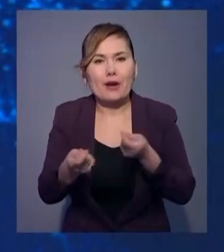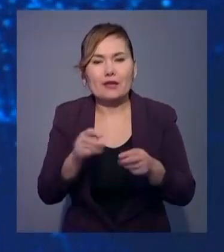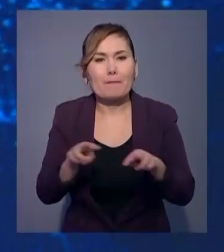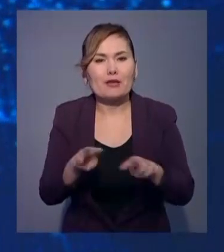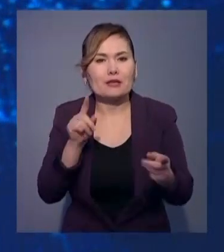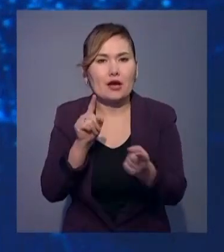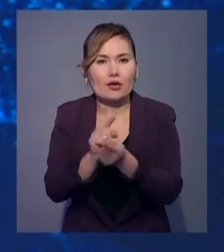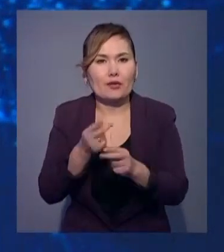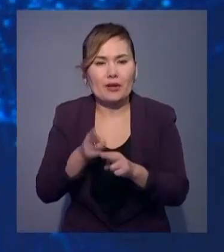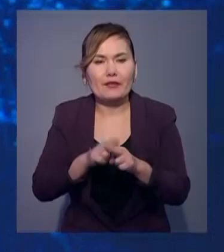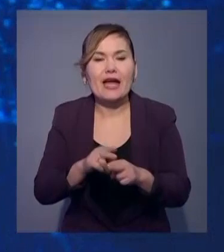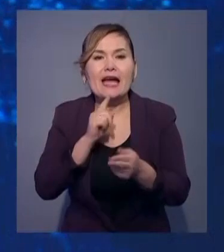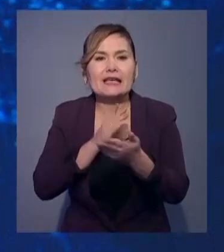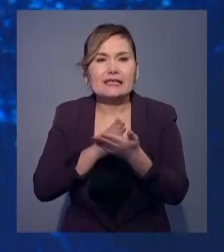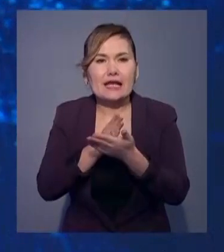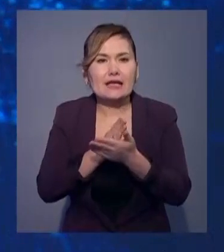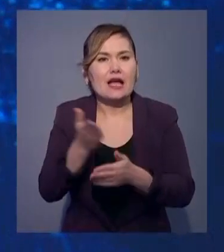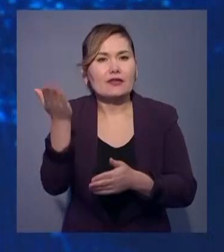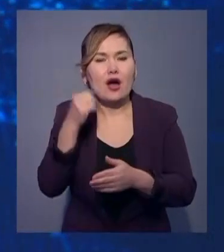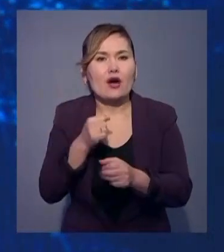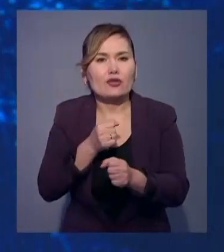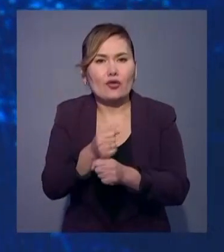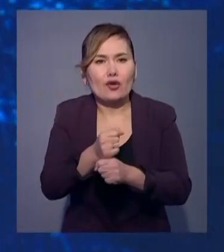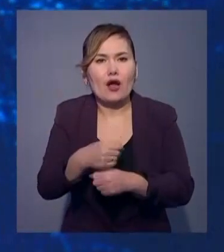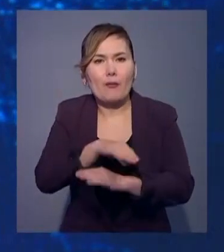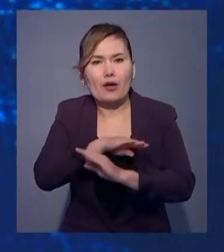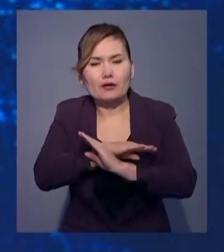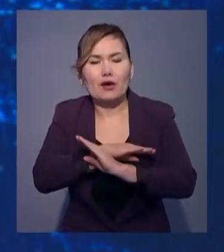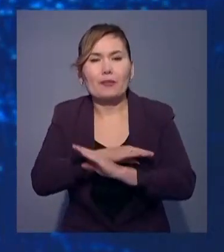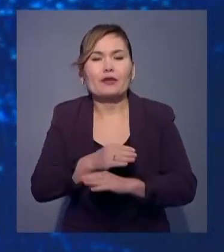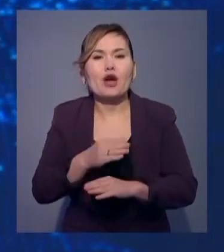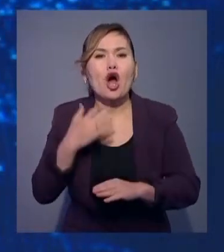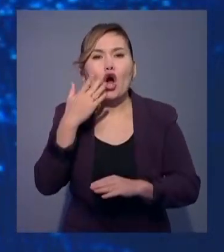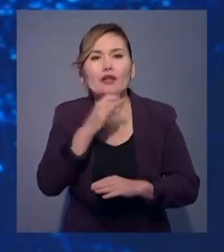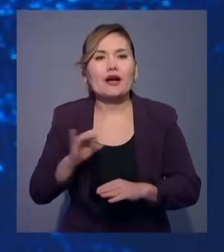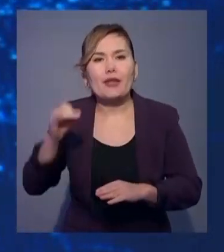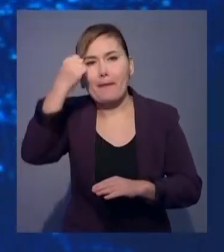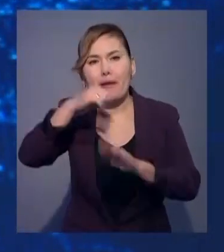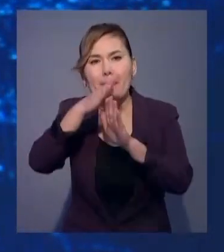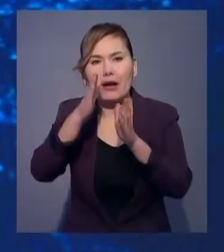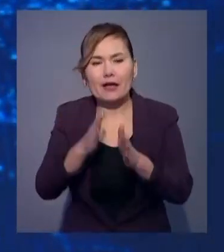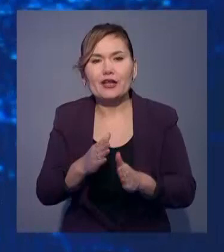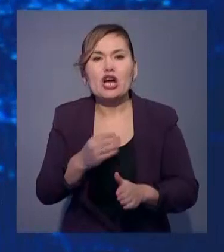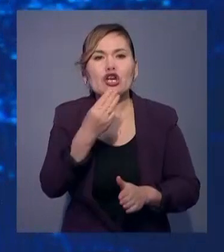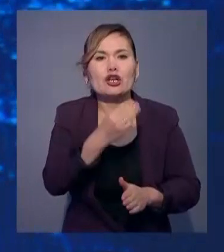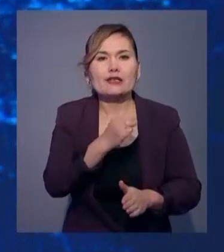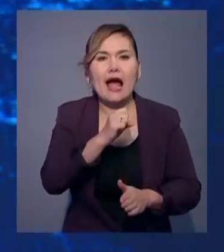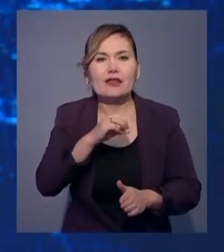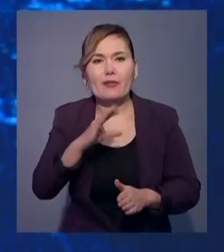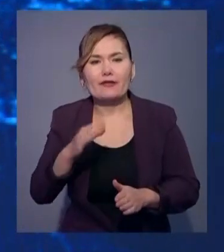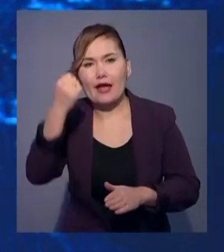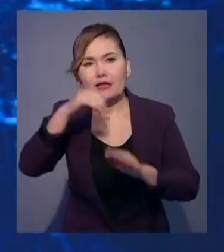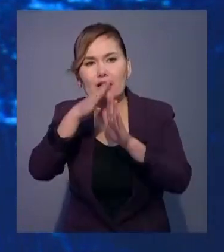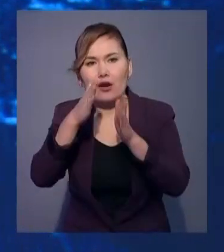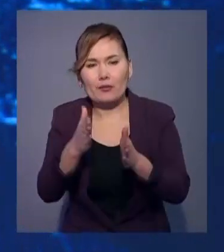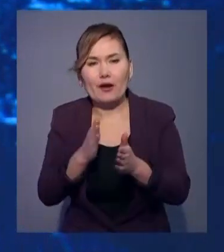Токаев сапар барысында саяси репрессия құрбандарына арналған ата бейіт ұлттық тарихи мемориалы мен Шыңғыс Айтматовтың ескерткішіне барып